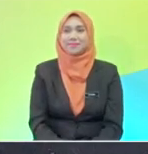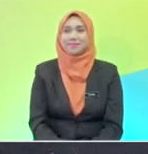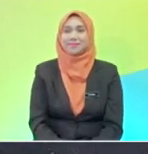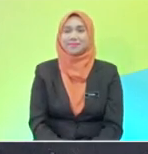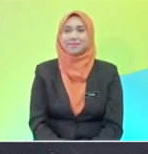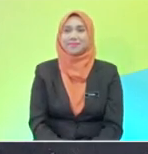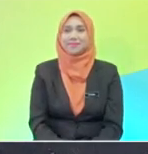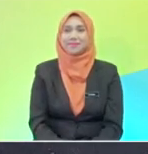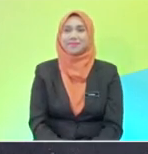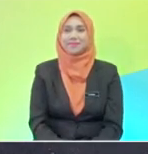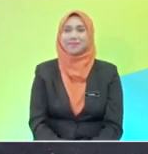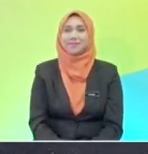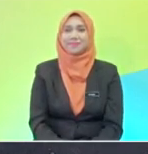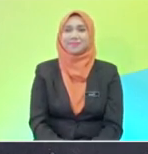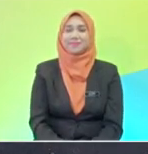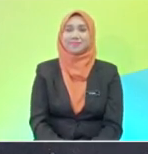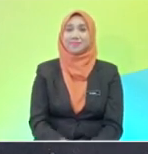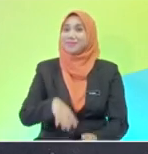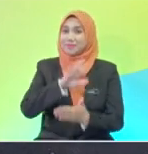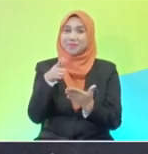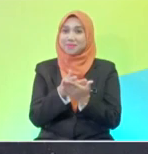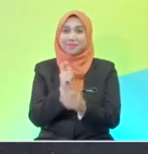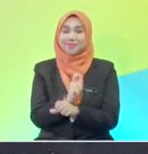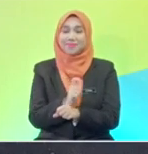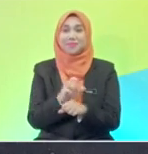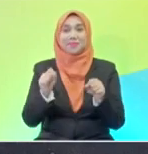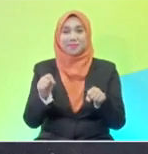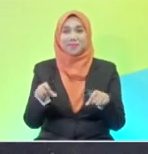hari ini semua tugasnya cukup pagi Kristus